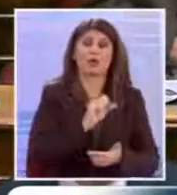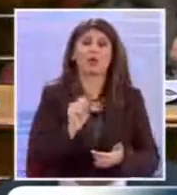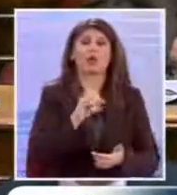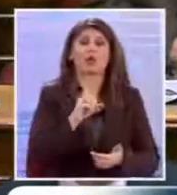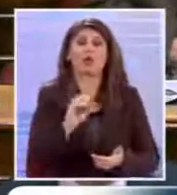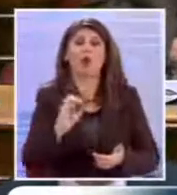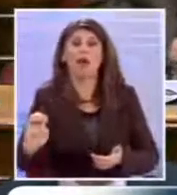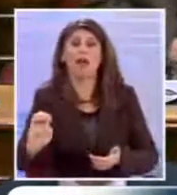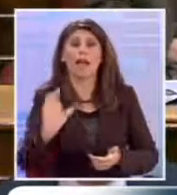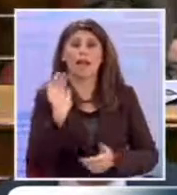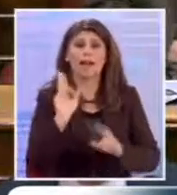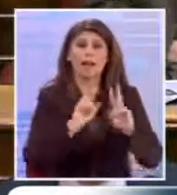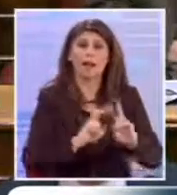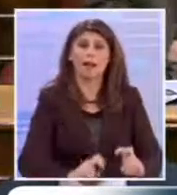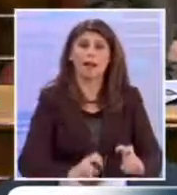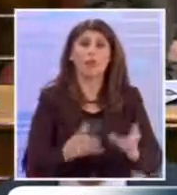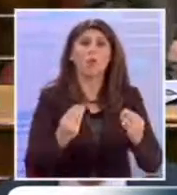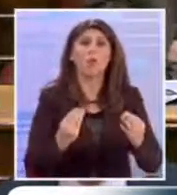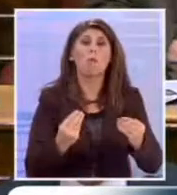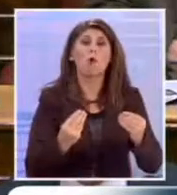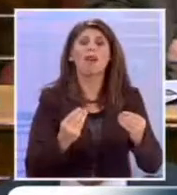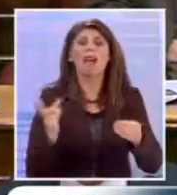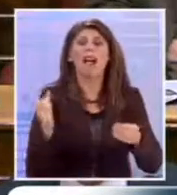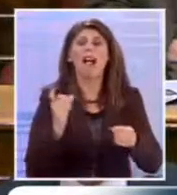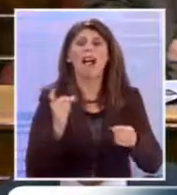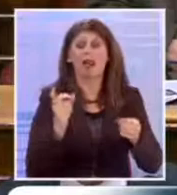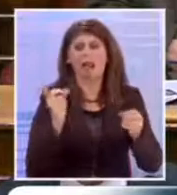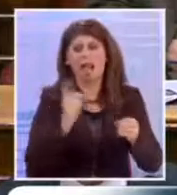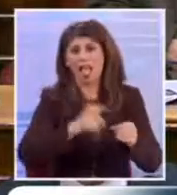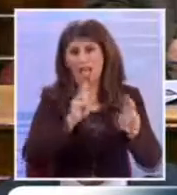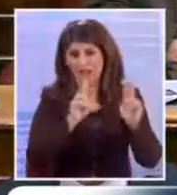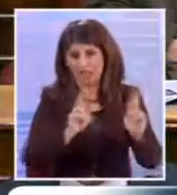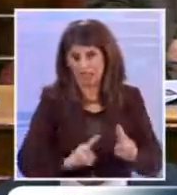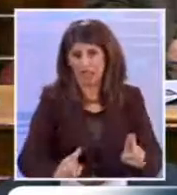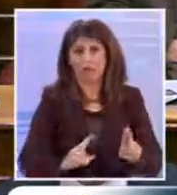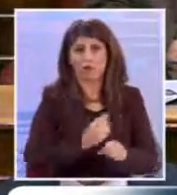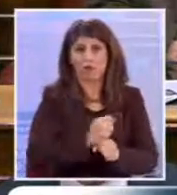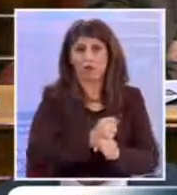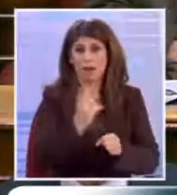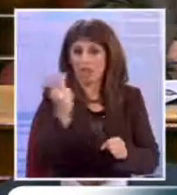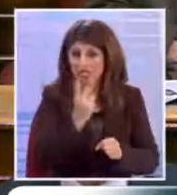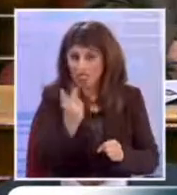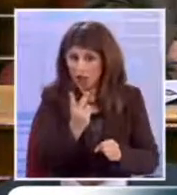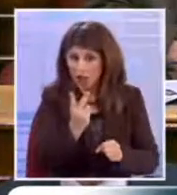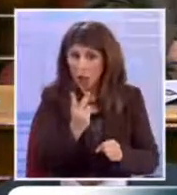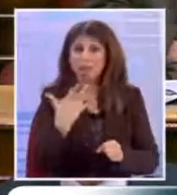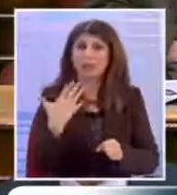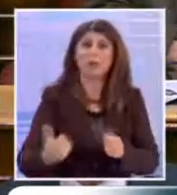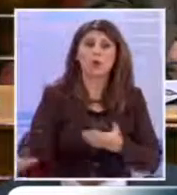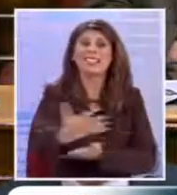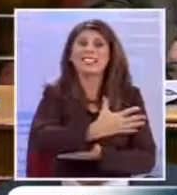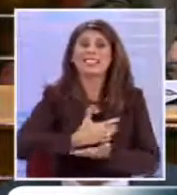να ελέγξει τις πολυεθνικές του φαρμάκου, δύο εκ των οποίων οι πρώτες έχουν τζίρο